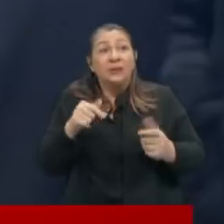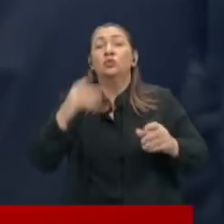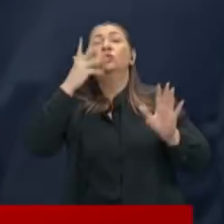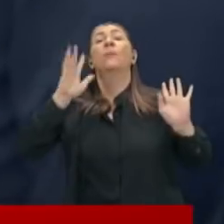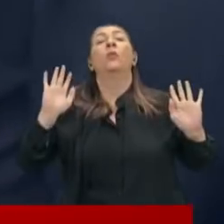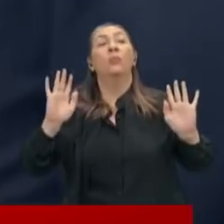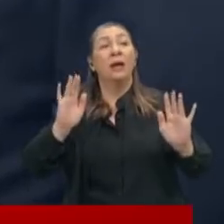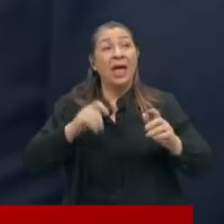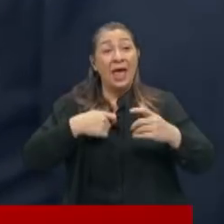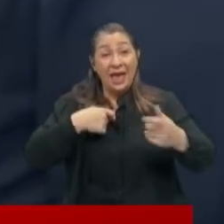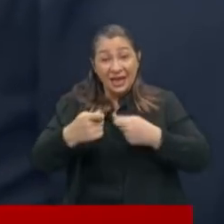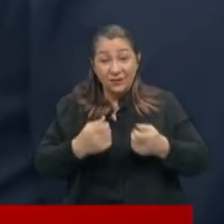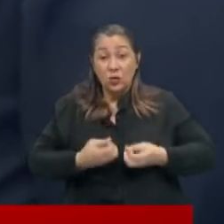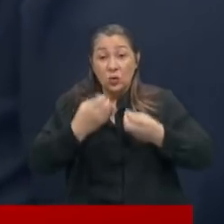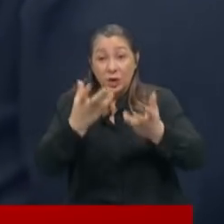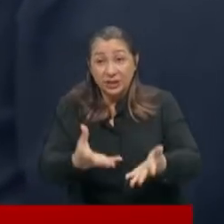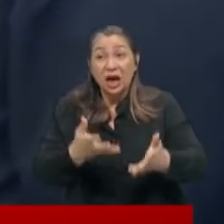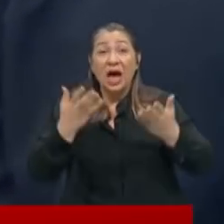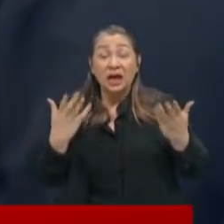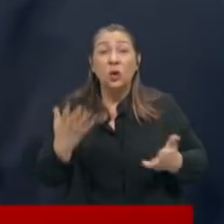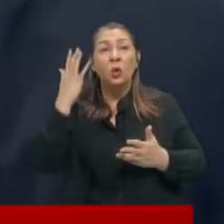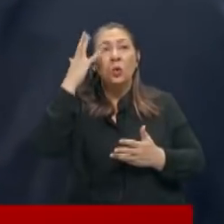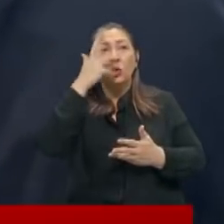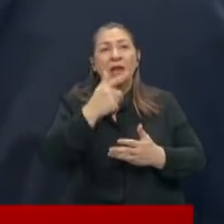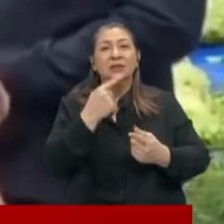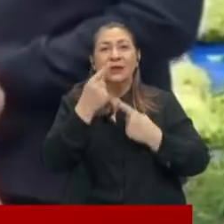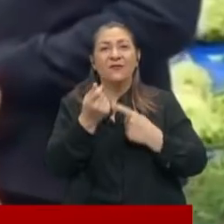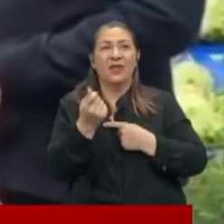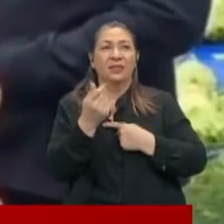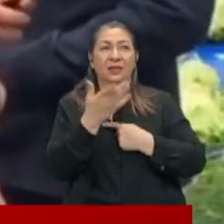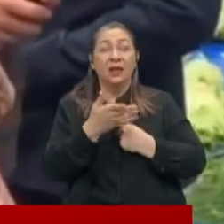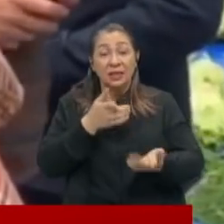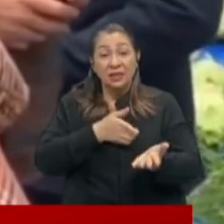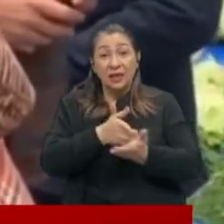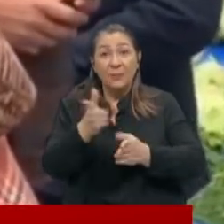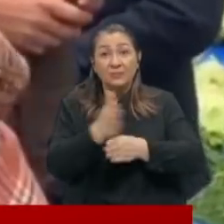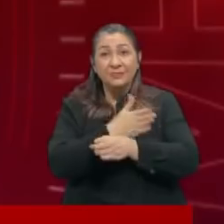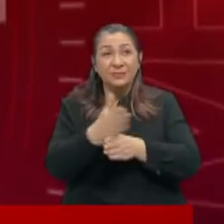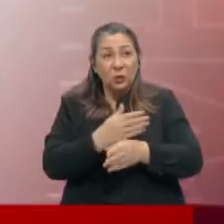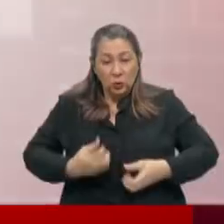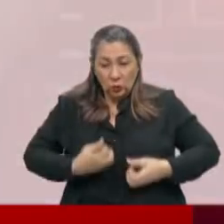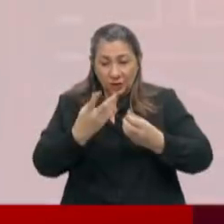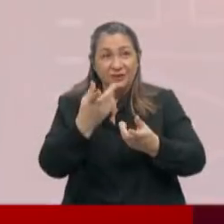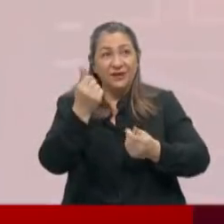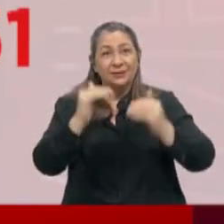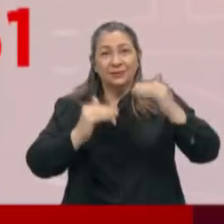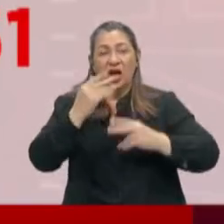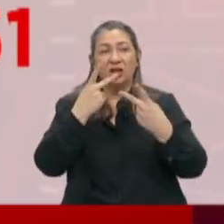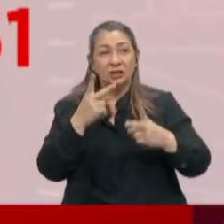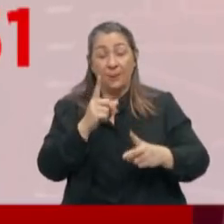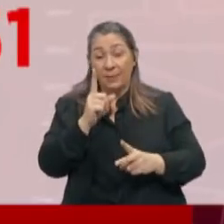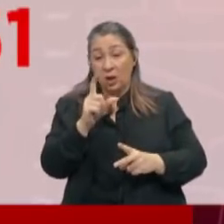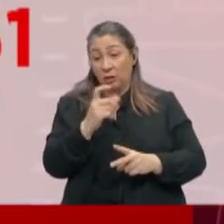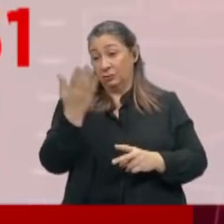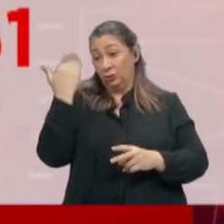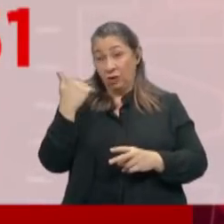utanmıyorum. Esnafın da üreticinin de artık utançla andığı fiyatlar. Tarım ürünlerinde üretici fiyat endeksi açıklandı. Bir